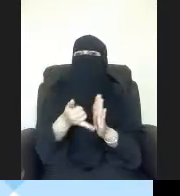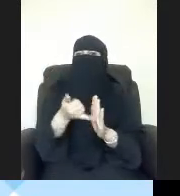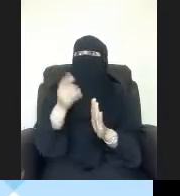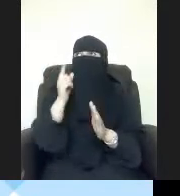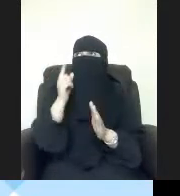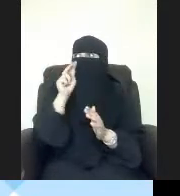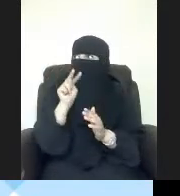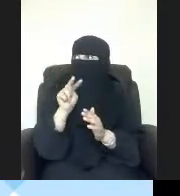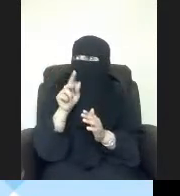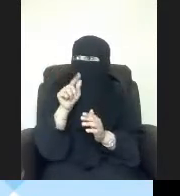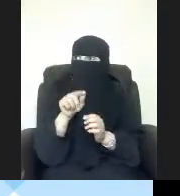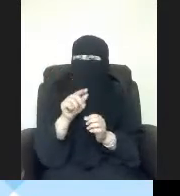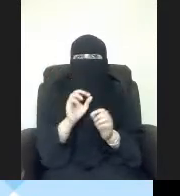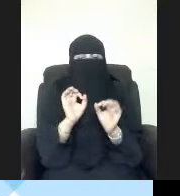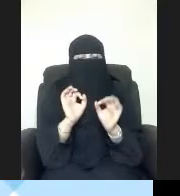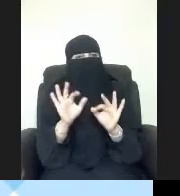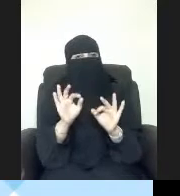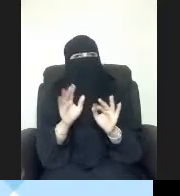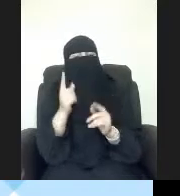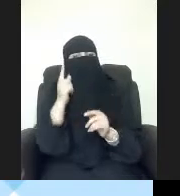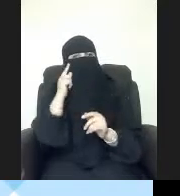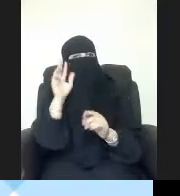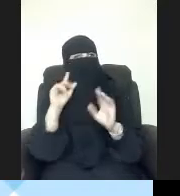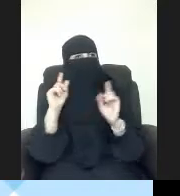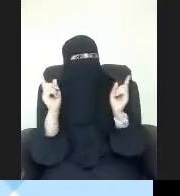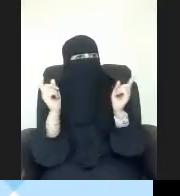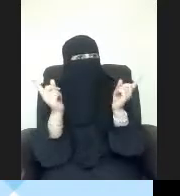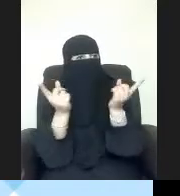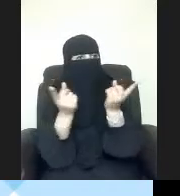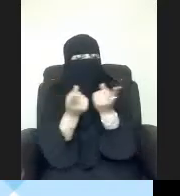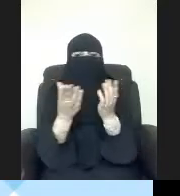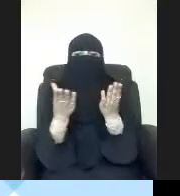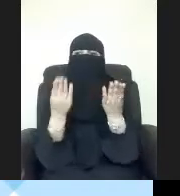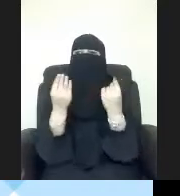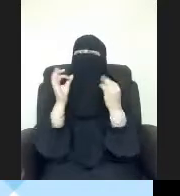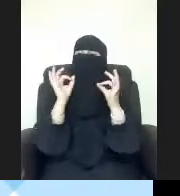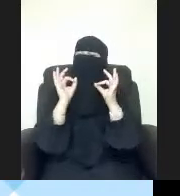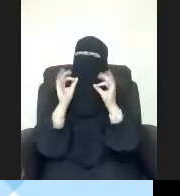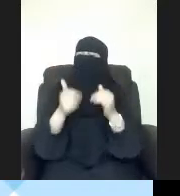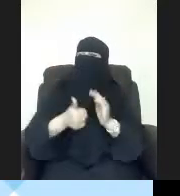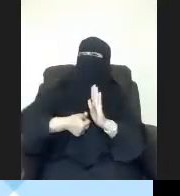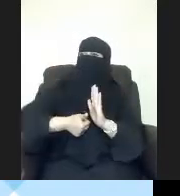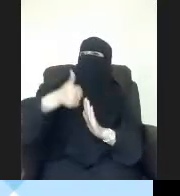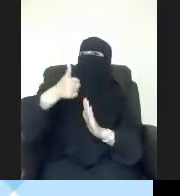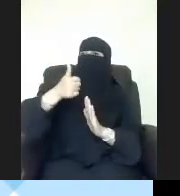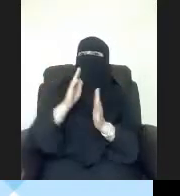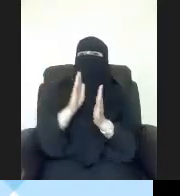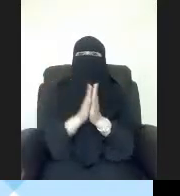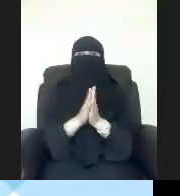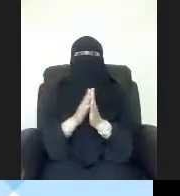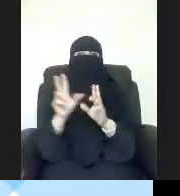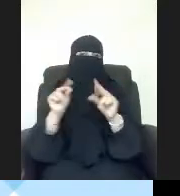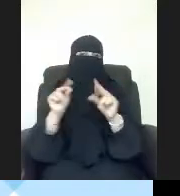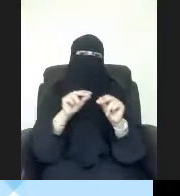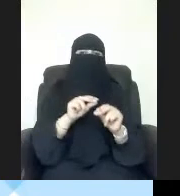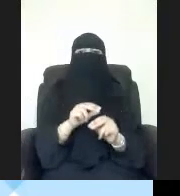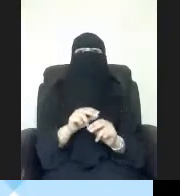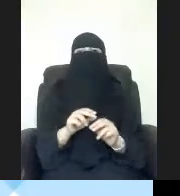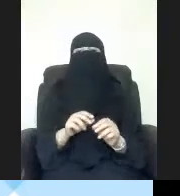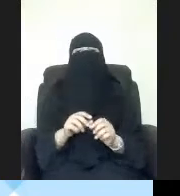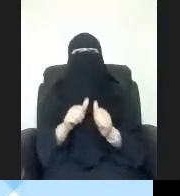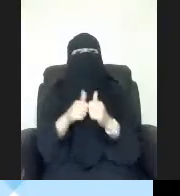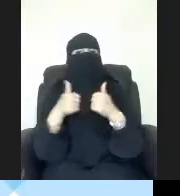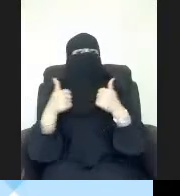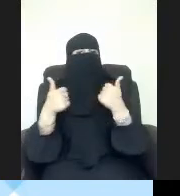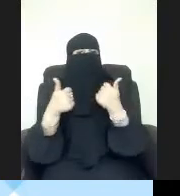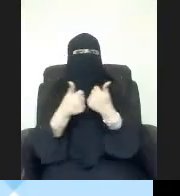تأكيد سيحقق الرضا من التعلم، سواء لدى المتعلم أو لدى المعلم، وكذلك لدى ولي الأمر. قد في البداية لا يحقق